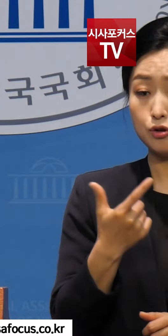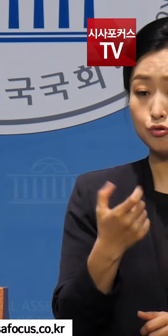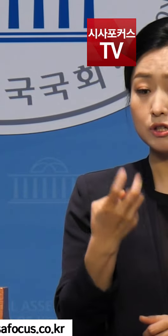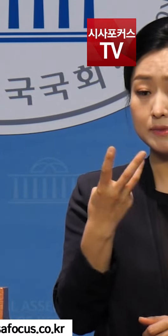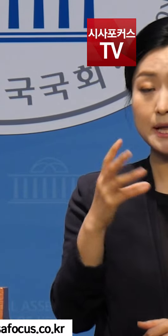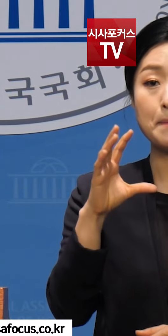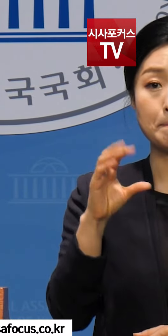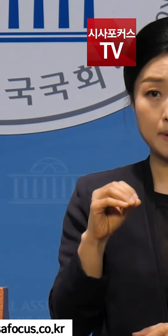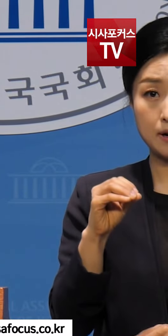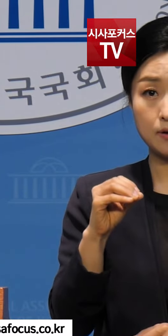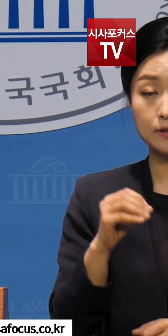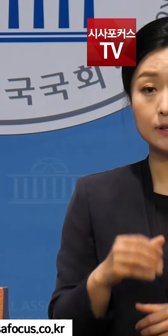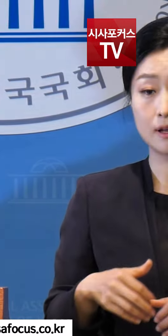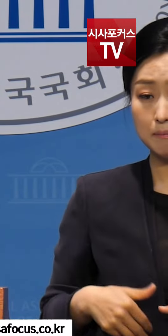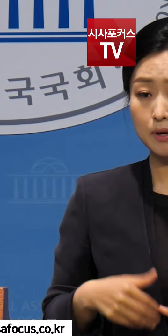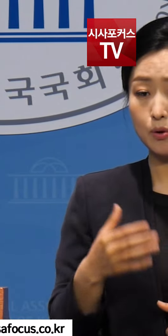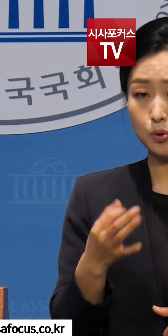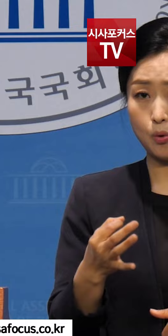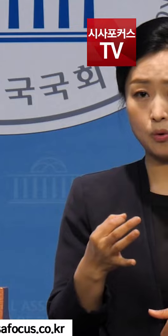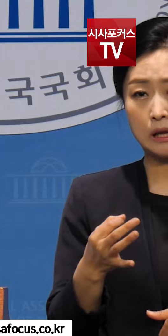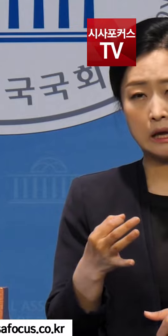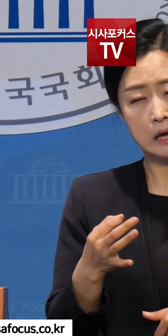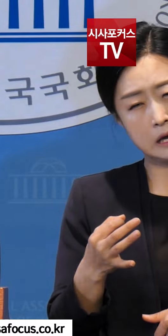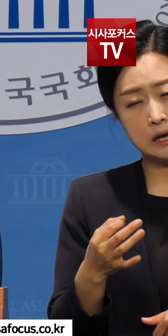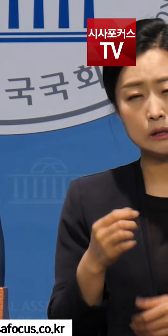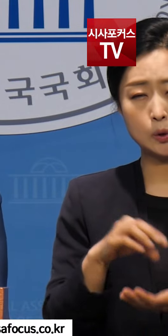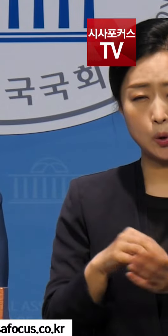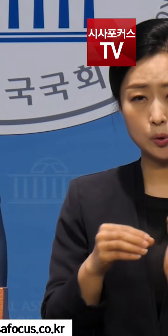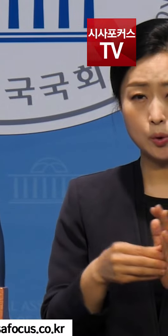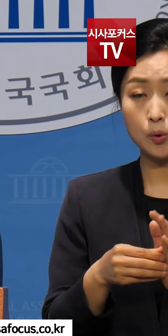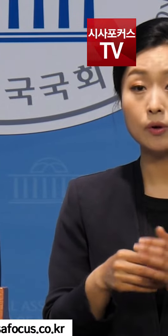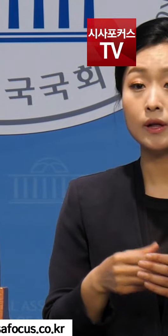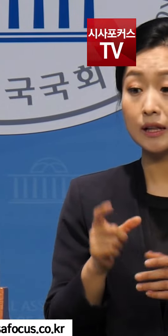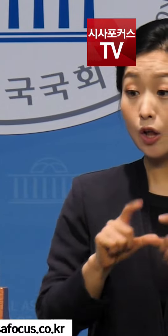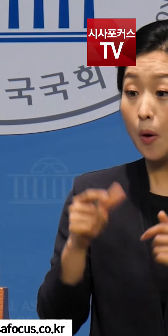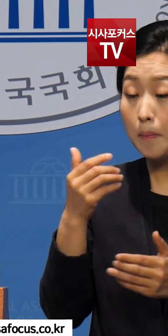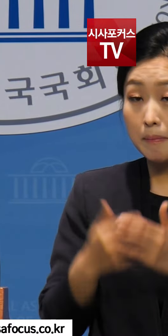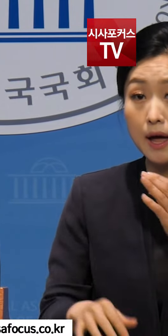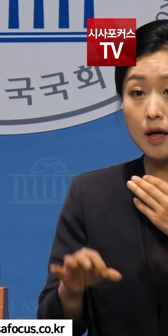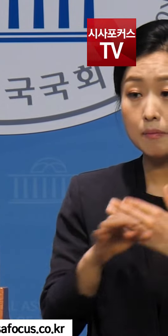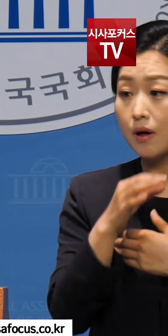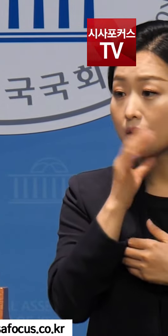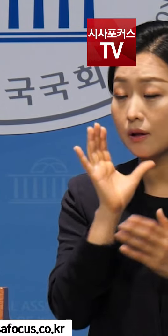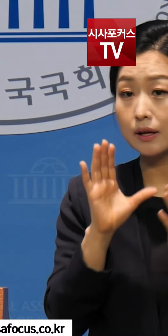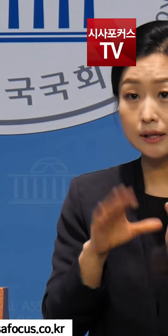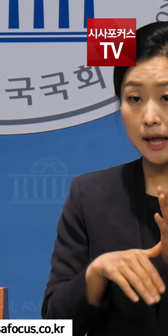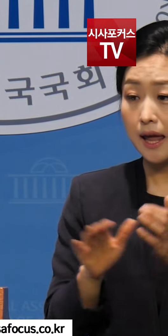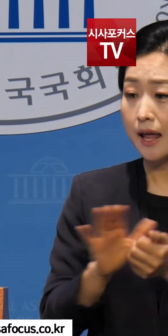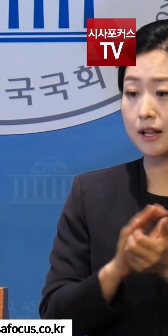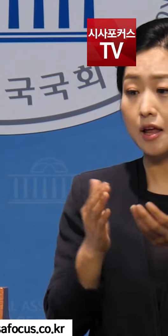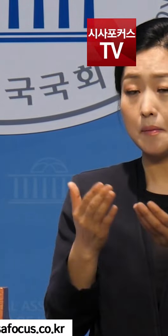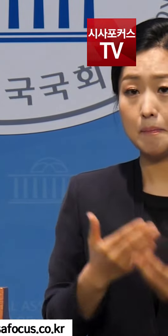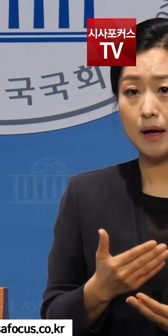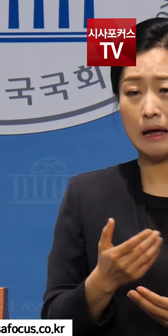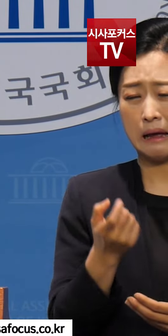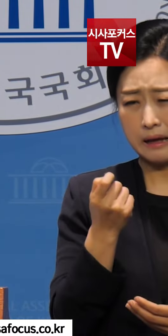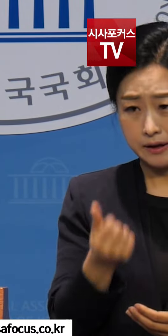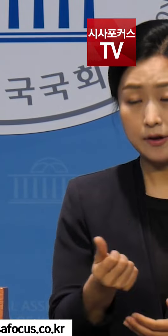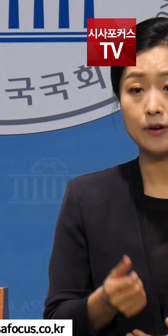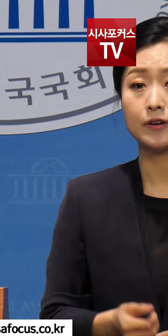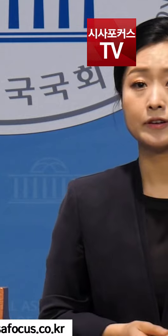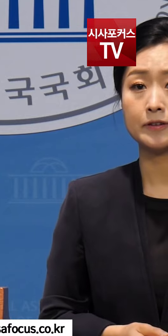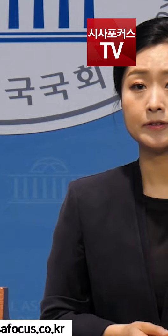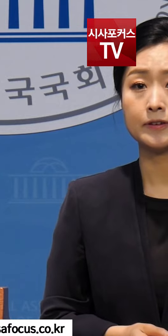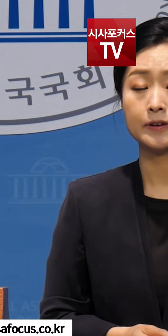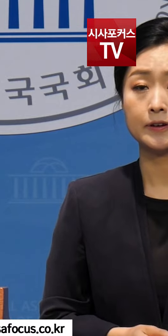63만 원으로 용돈 연금 수준인데 더 각각 면 노후대비에 턱없이 부족한 푼돈 연금으로